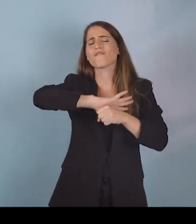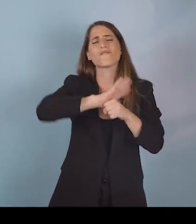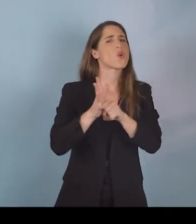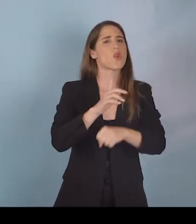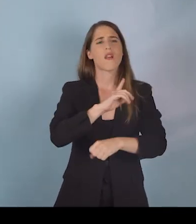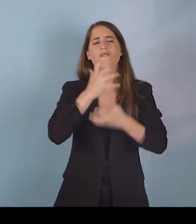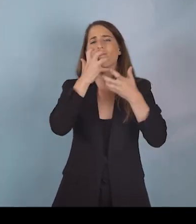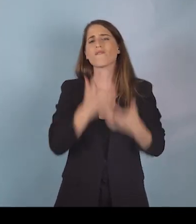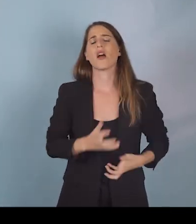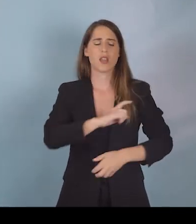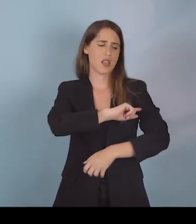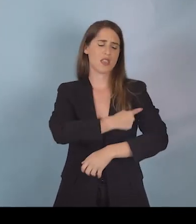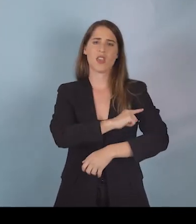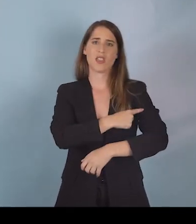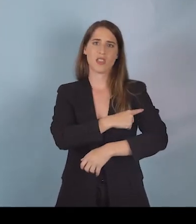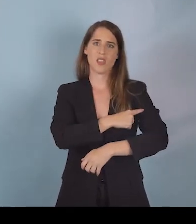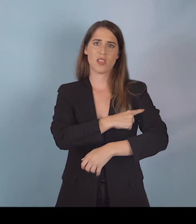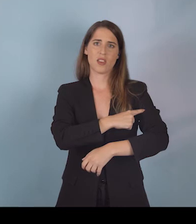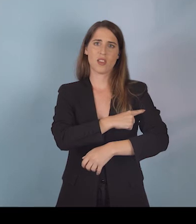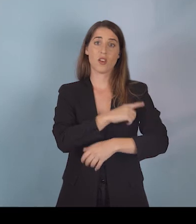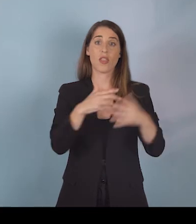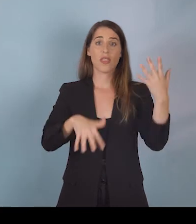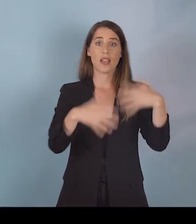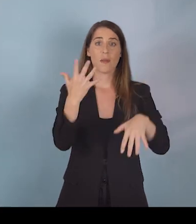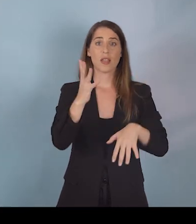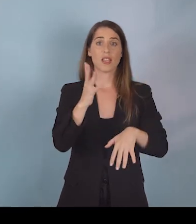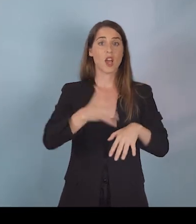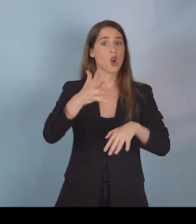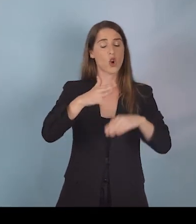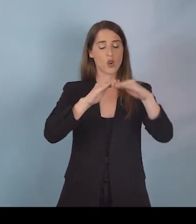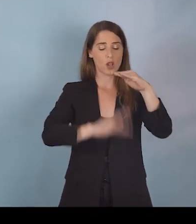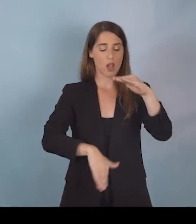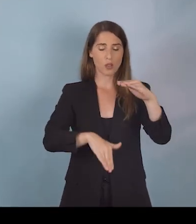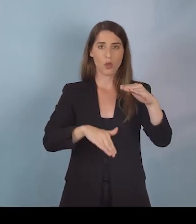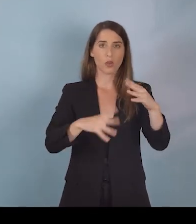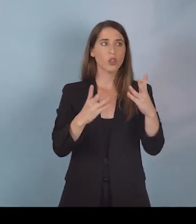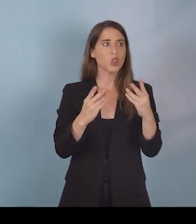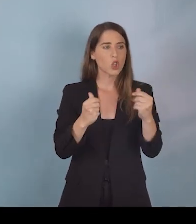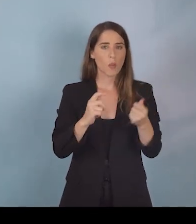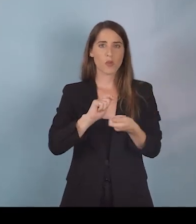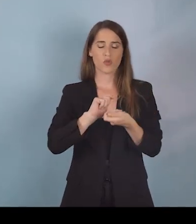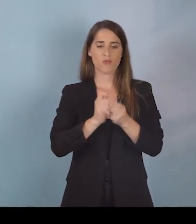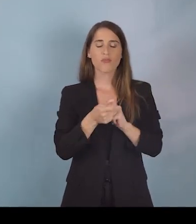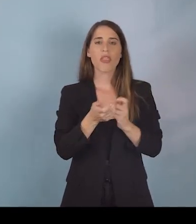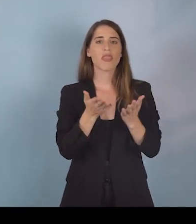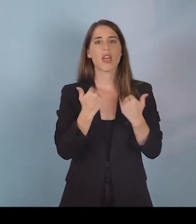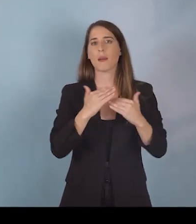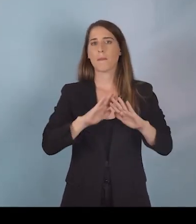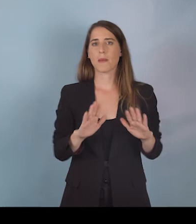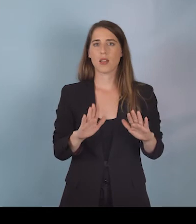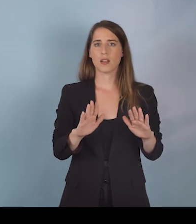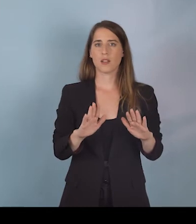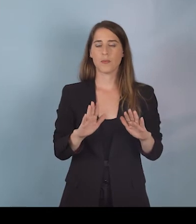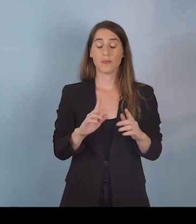πρόσωπα 15-17 ετών η διαδικασία είναι έντονα ιατρικοποιημένη, ενώ κάτω των 15 ετών